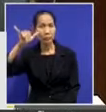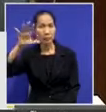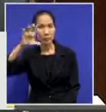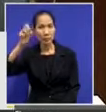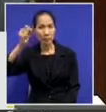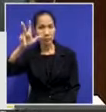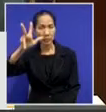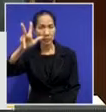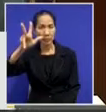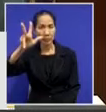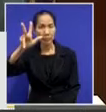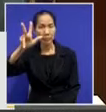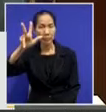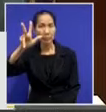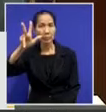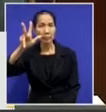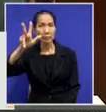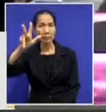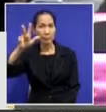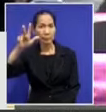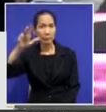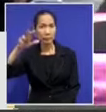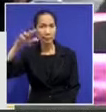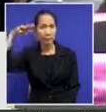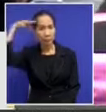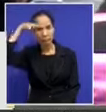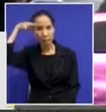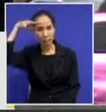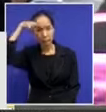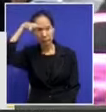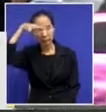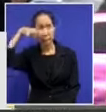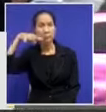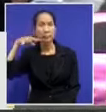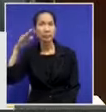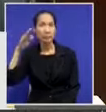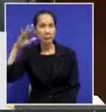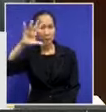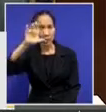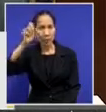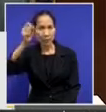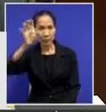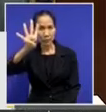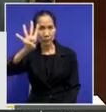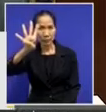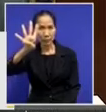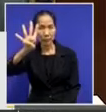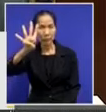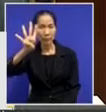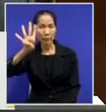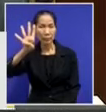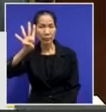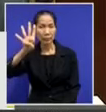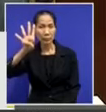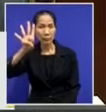513นายวีรพลจิตสำริด นายธนาธรจึงรุ่งเรืองกิจครับ 514นายวีร